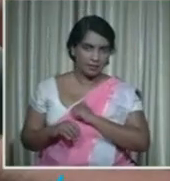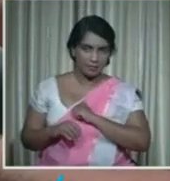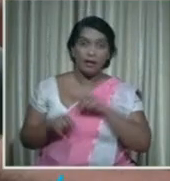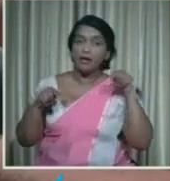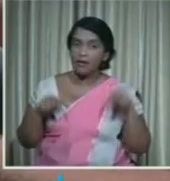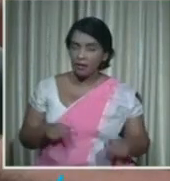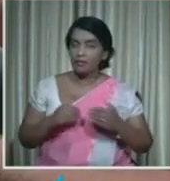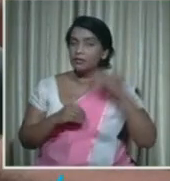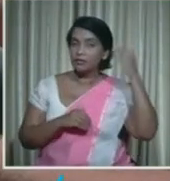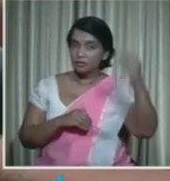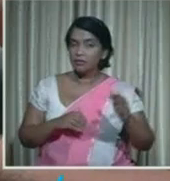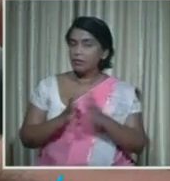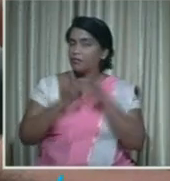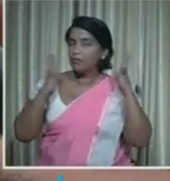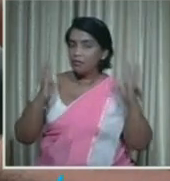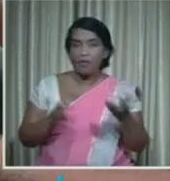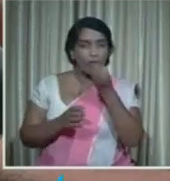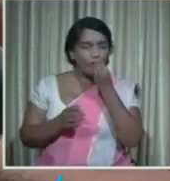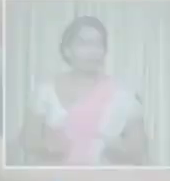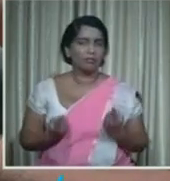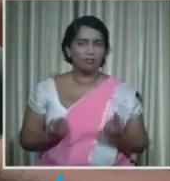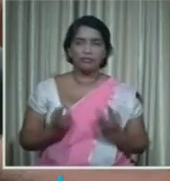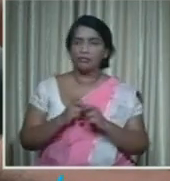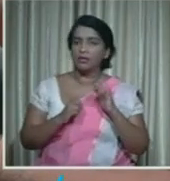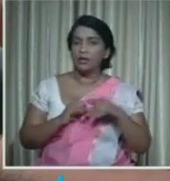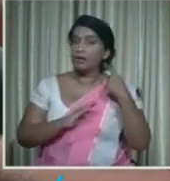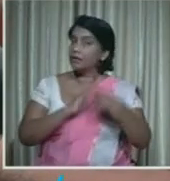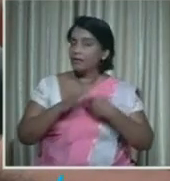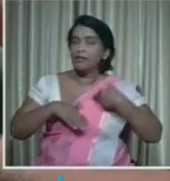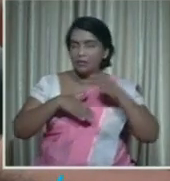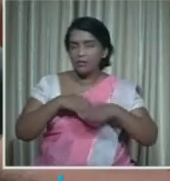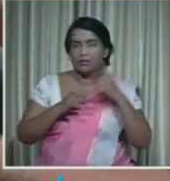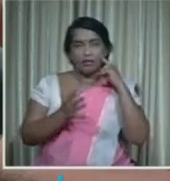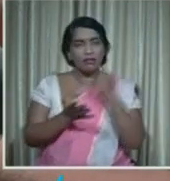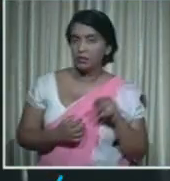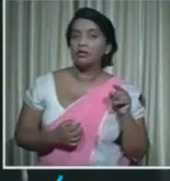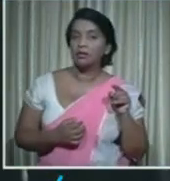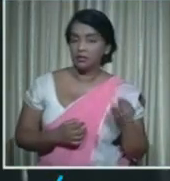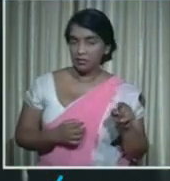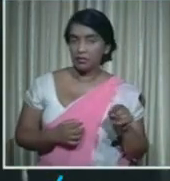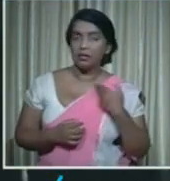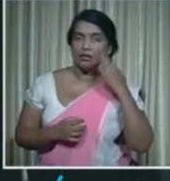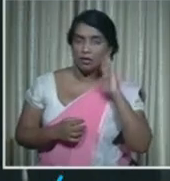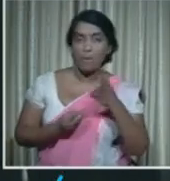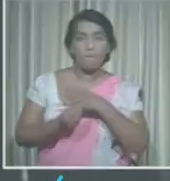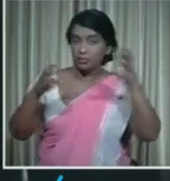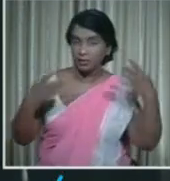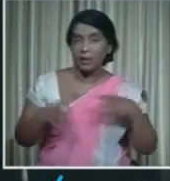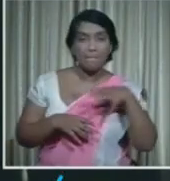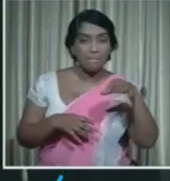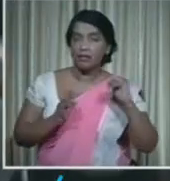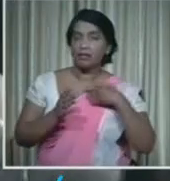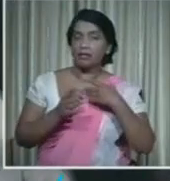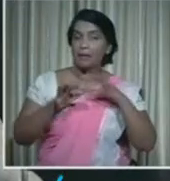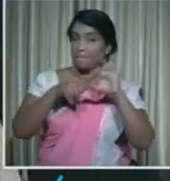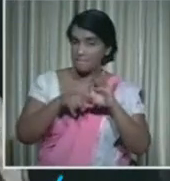අද ඉදිරි කාලය තුල දවැන්ත ආහාර අහේනියක් සඳහා රට මුහුණ දීමේ බරපතල අනතුරක අපි ඉන්නවා. සාමාන්‍ය පොහොර ගහලා අපි ගොවිතැන්